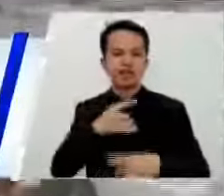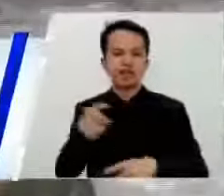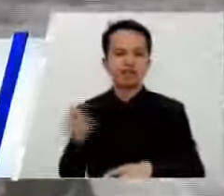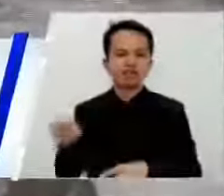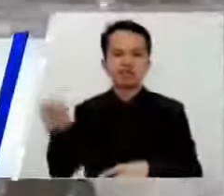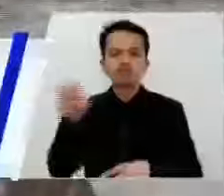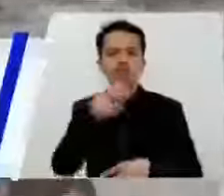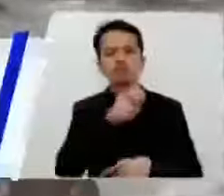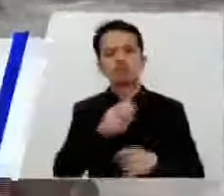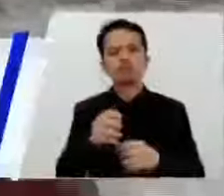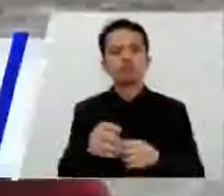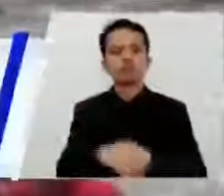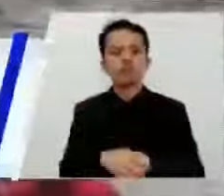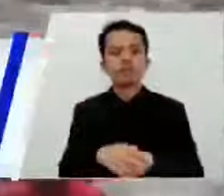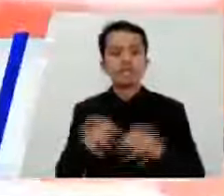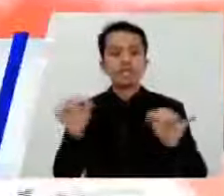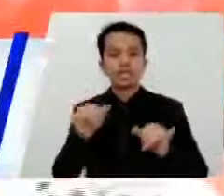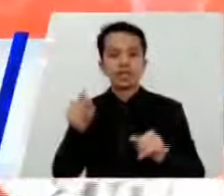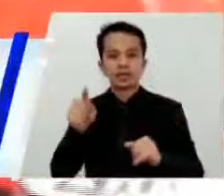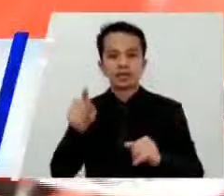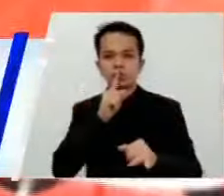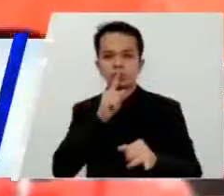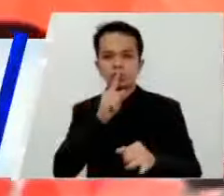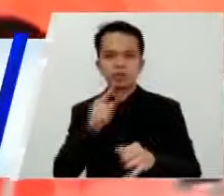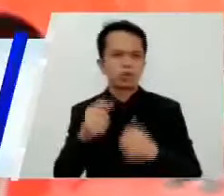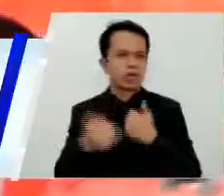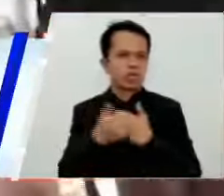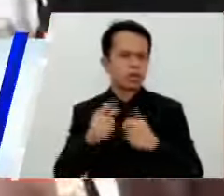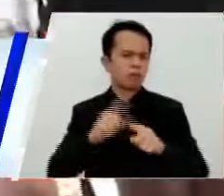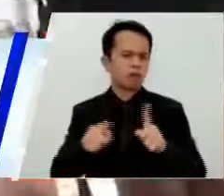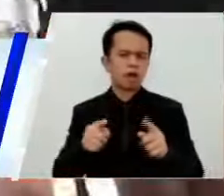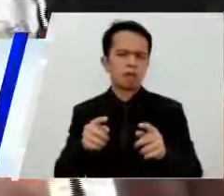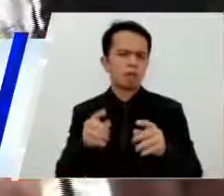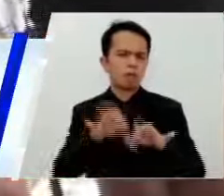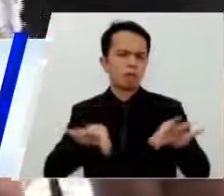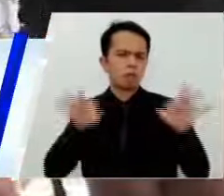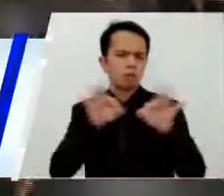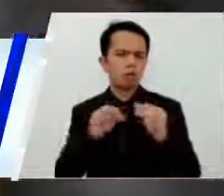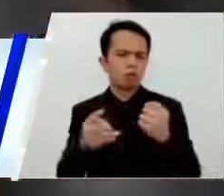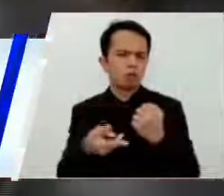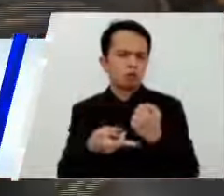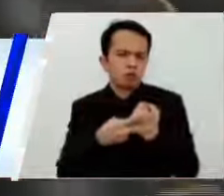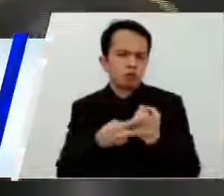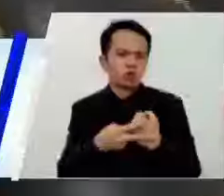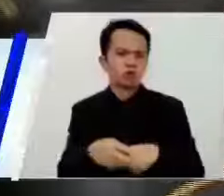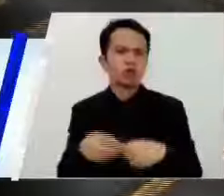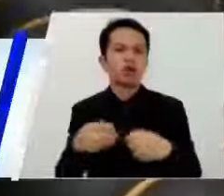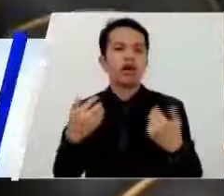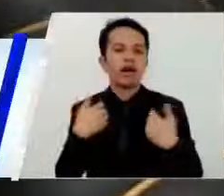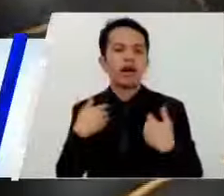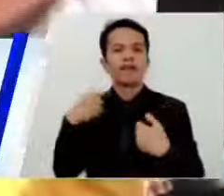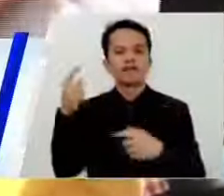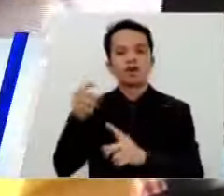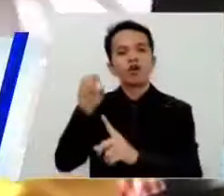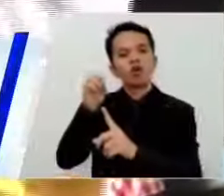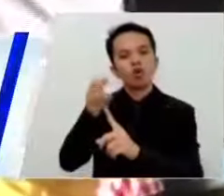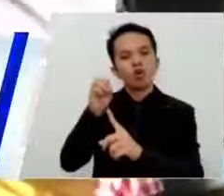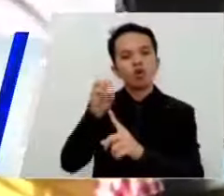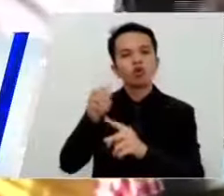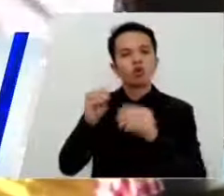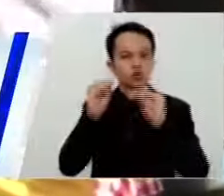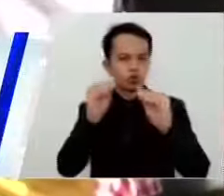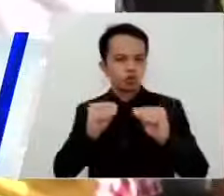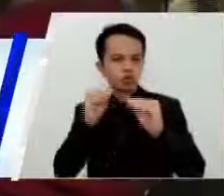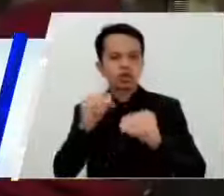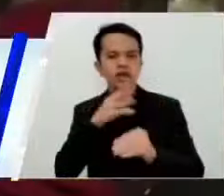lumusong sa buhay na adventure, safety first. May orientation muna sa tamang pagbalanse at proteksyon